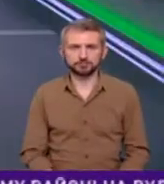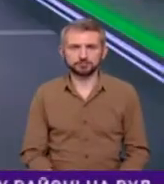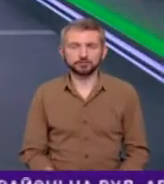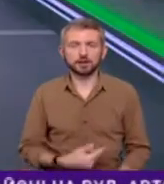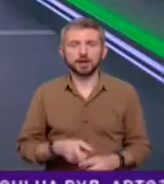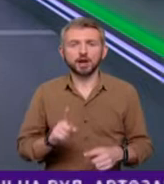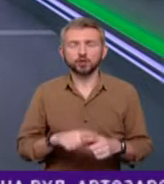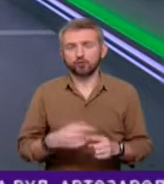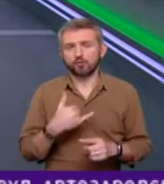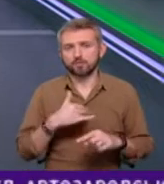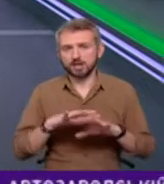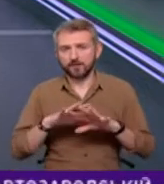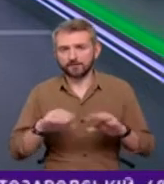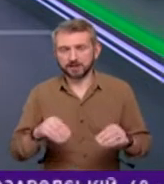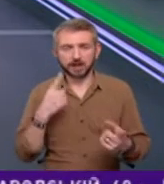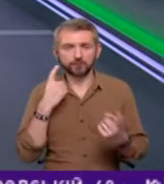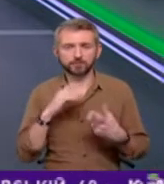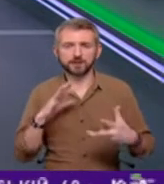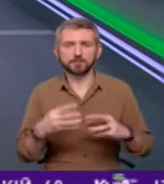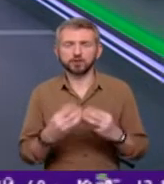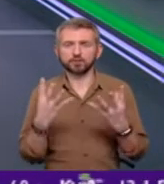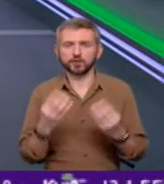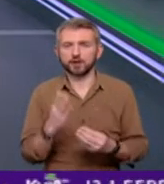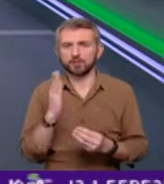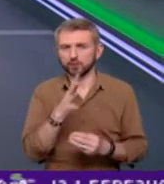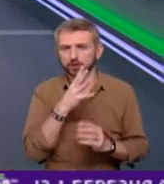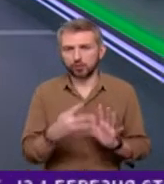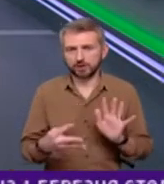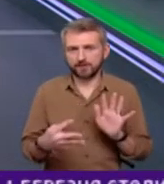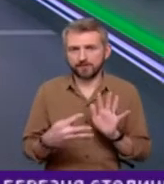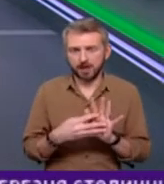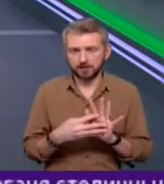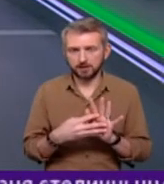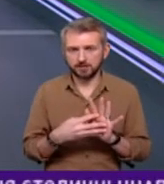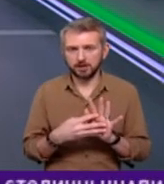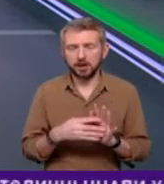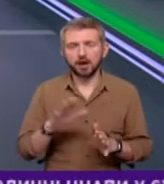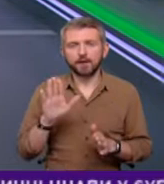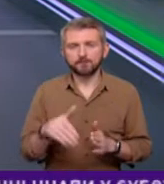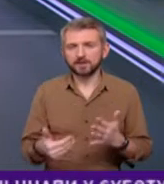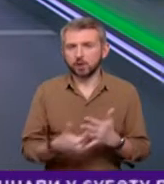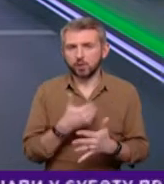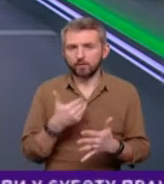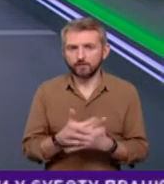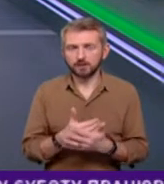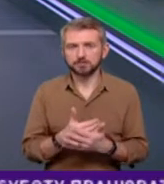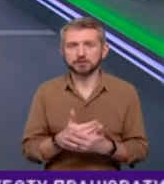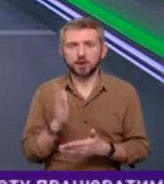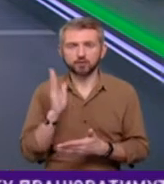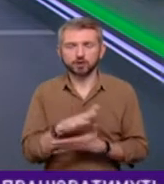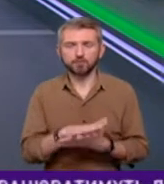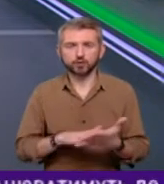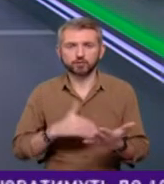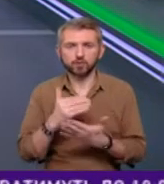Що ж, на цю годину в мене все. Інформаційний підсумок дня підіб'ємо о 21:00. А після блоку новин Василь Климчук із гостями